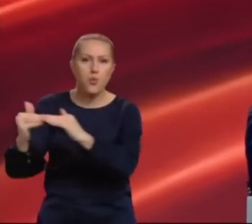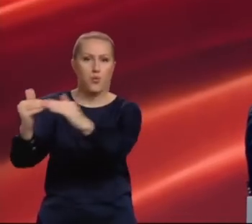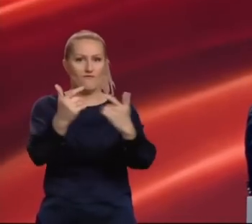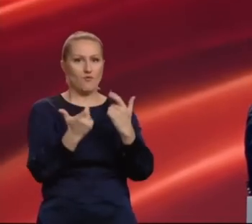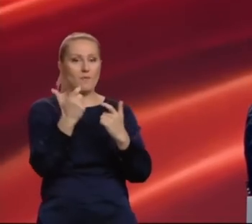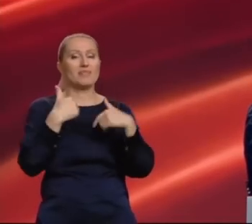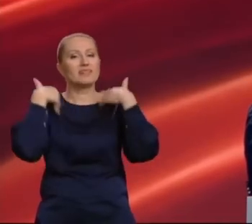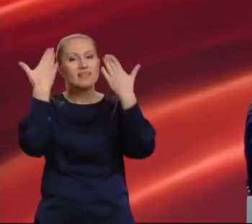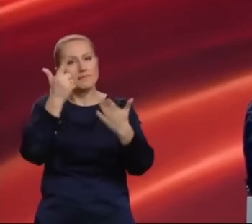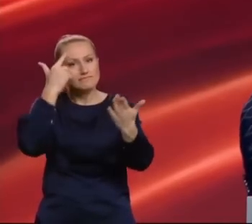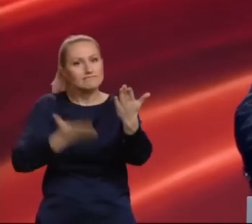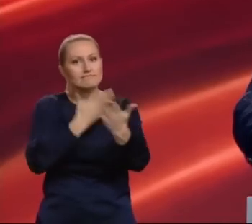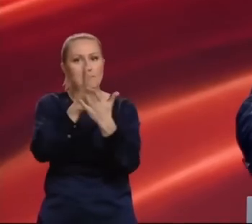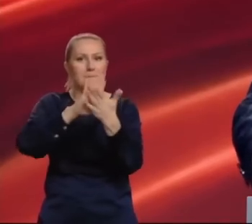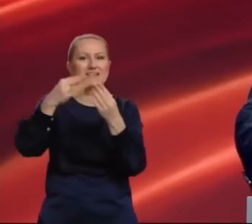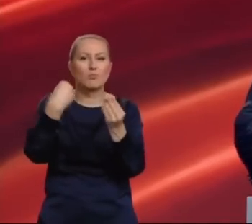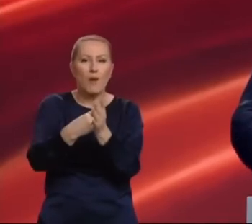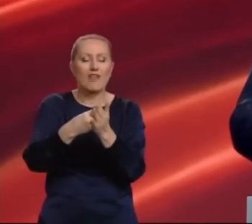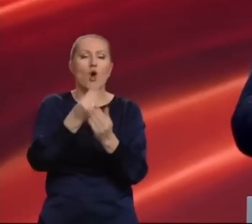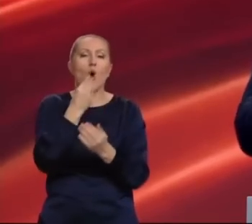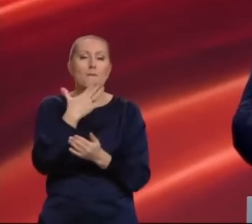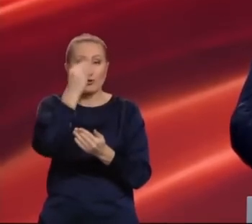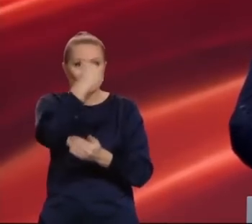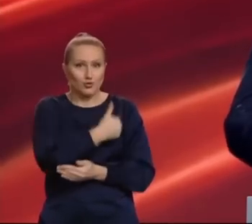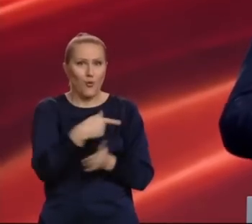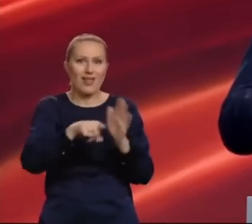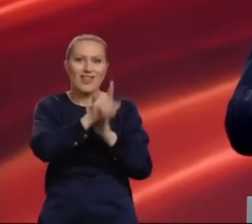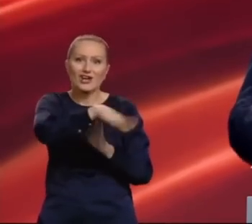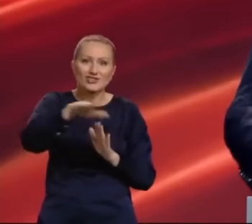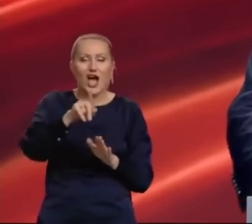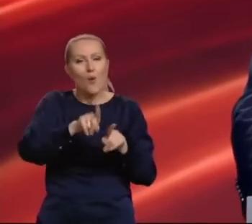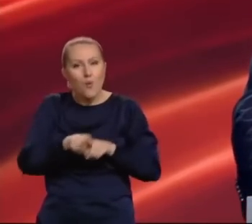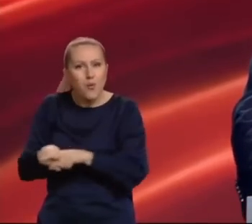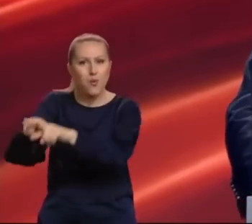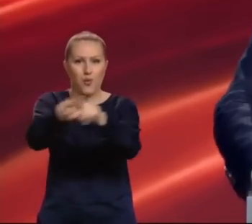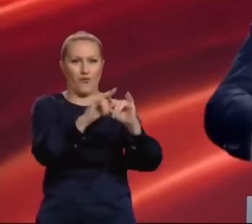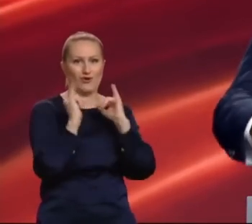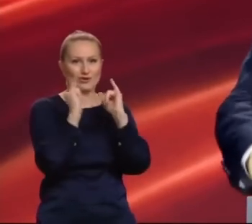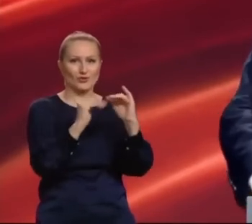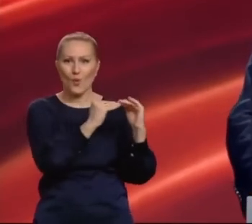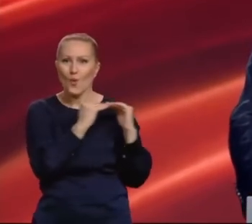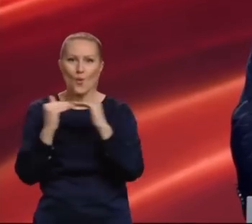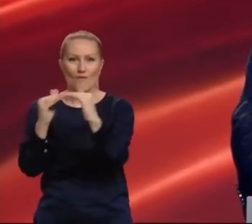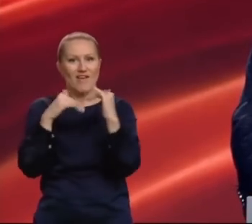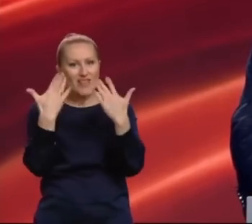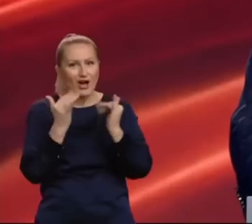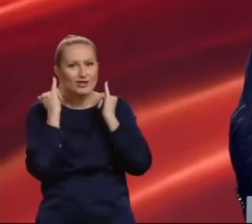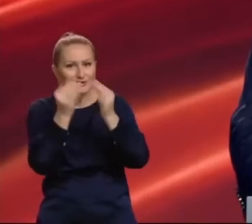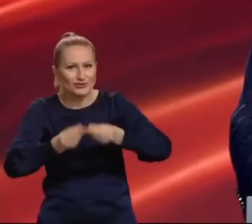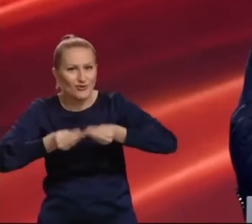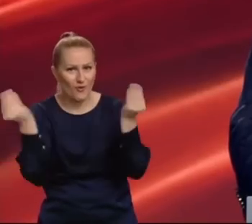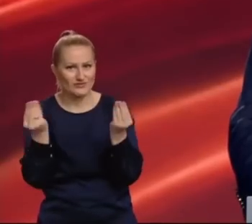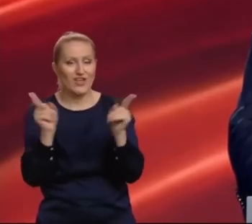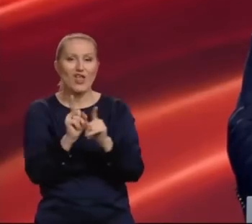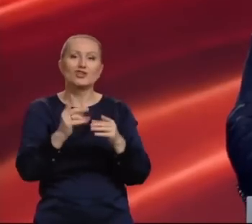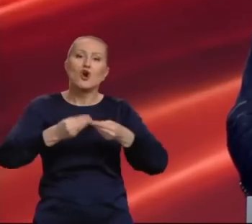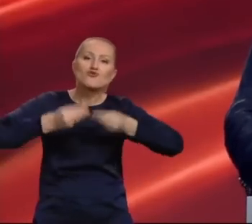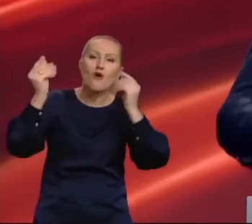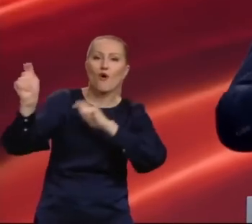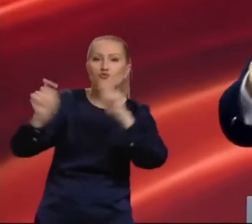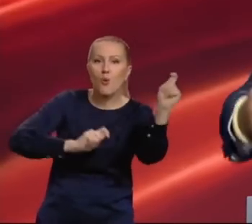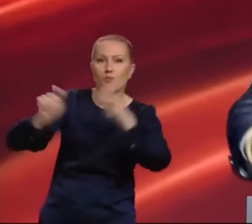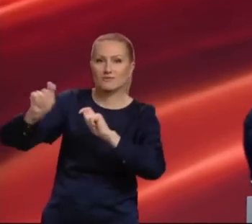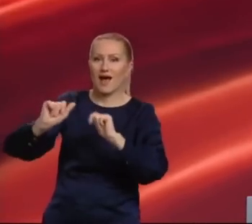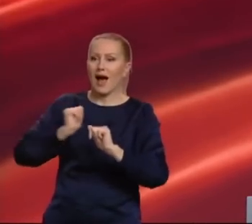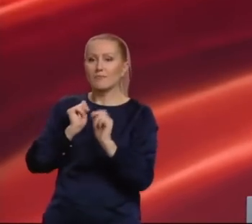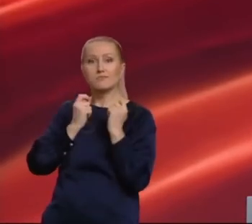bezpłatne obiady w szkołach dla dzieciaków, żeby tam była równość, żeby dzieci mogły równo się rozwijać. Proponujemy rozwój komunikacji, żeby można